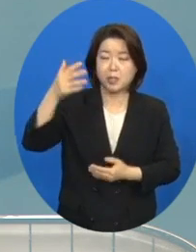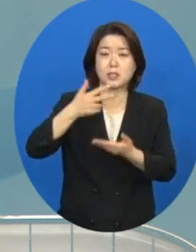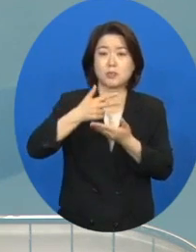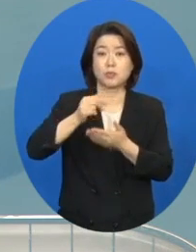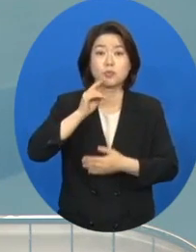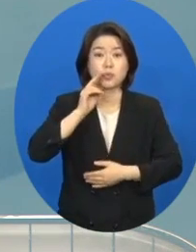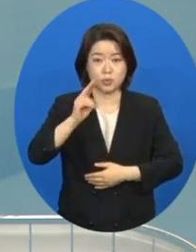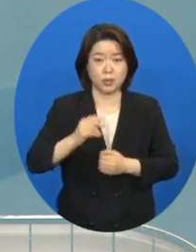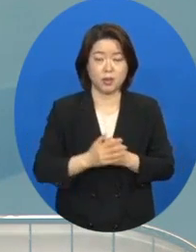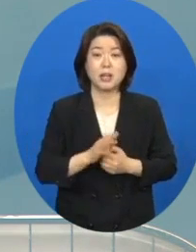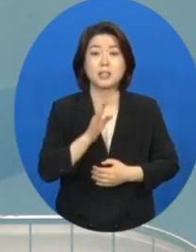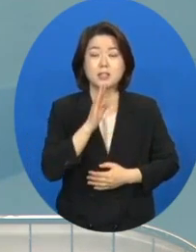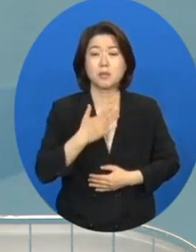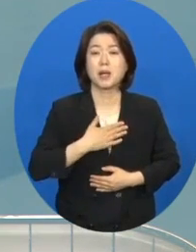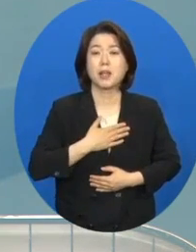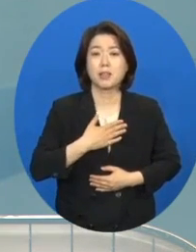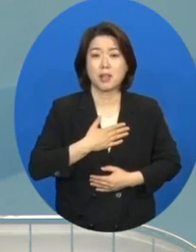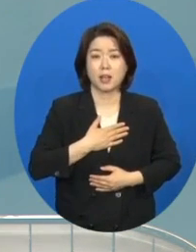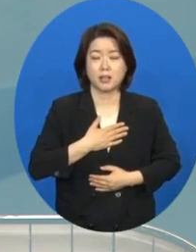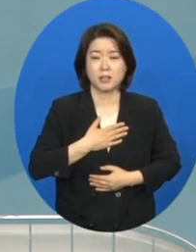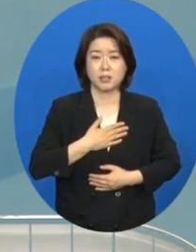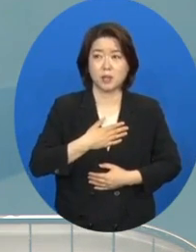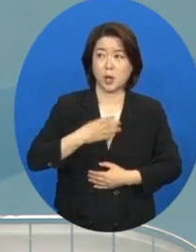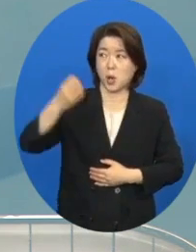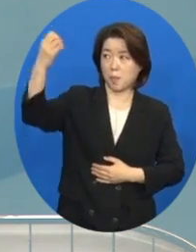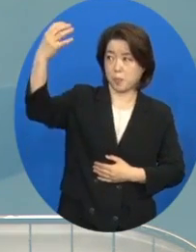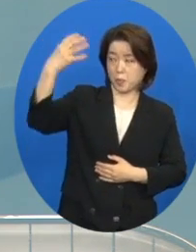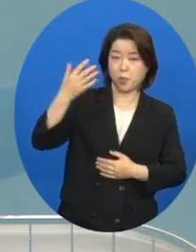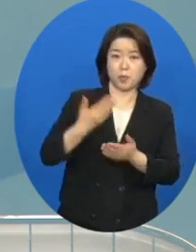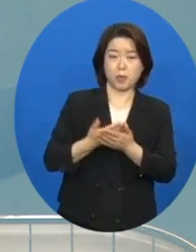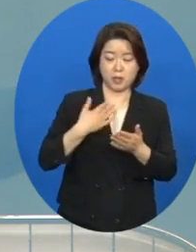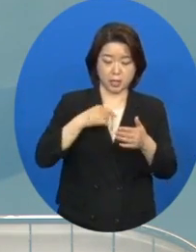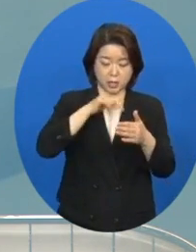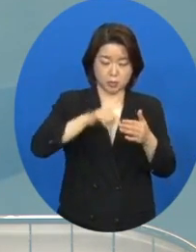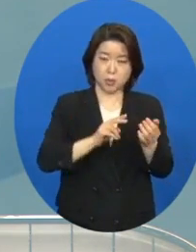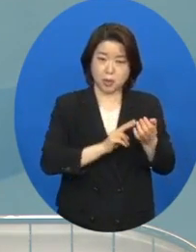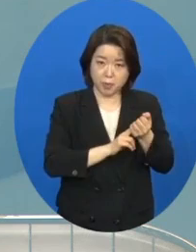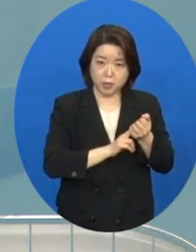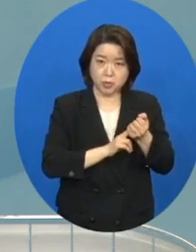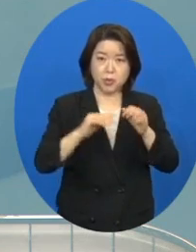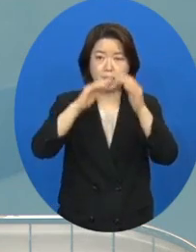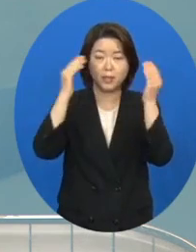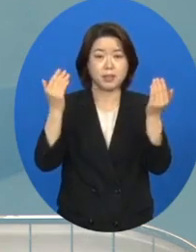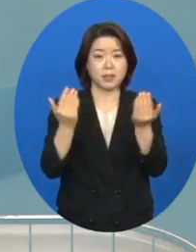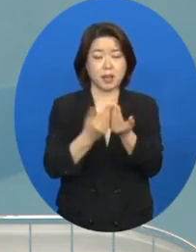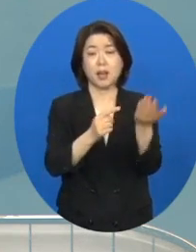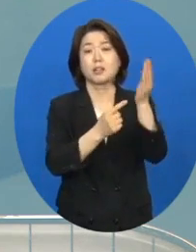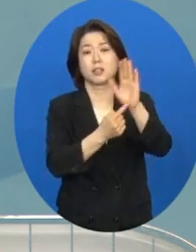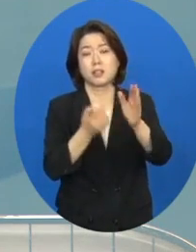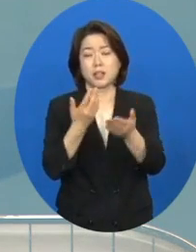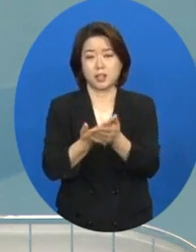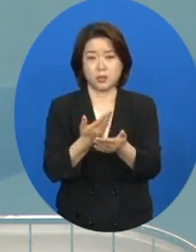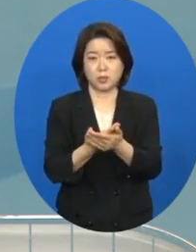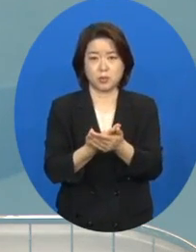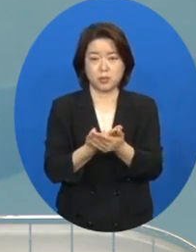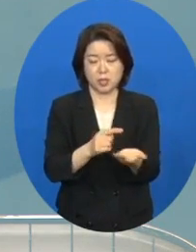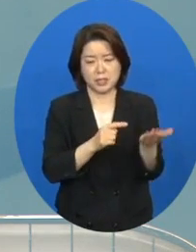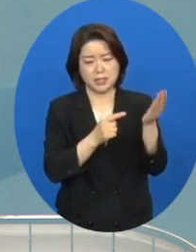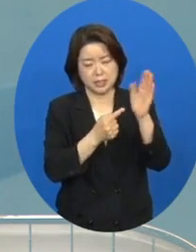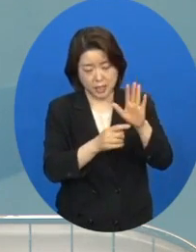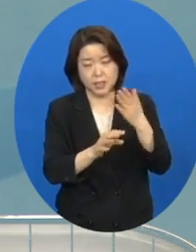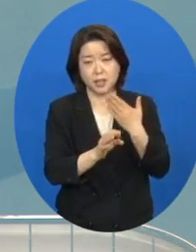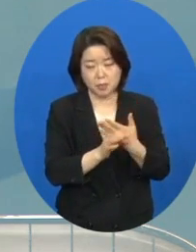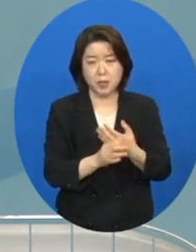주여, 정말 나를 비춰주소서. 내 속에 감추인 것다 드러나게 하소서. 드러나야 할